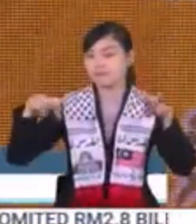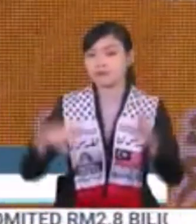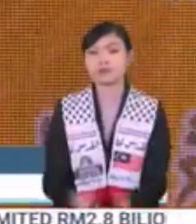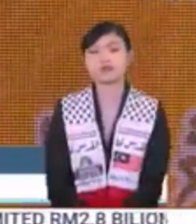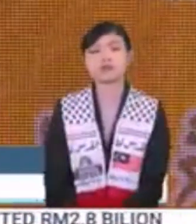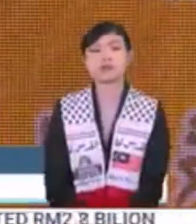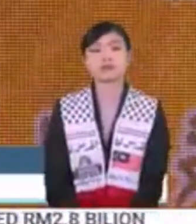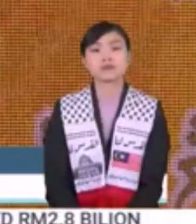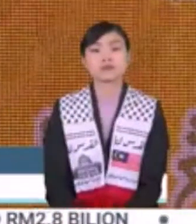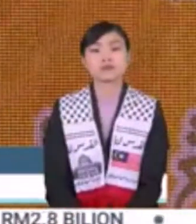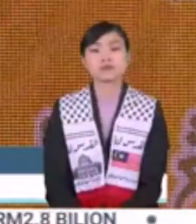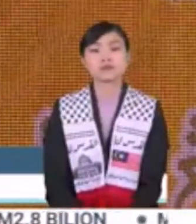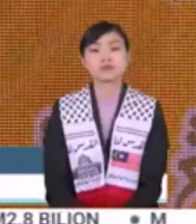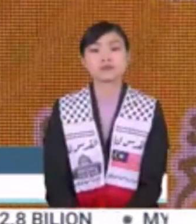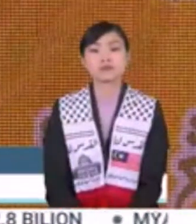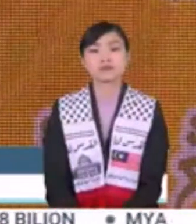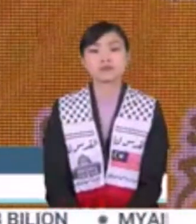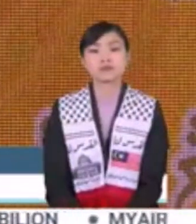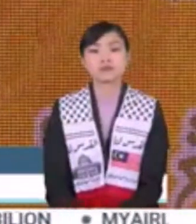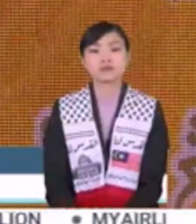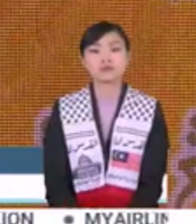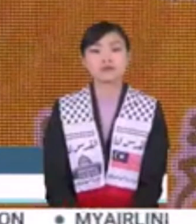Menyahut titah nasihat beta,